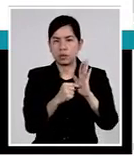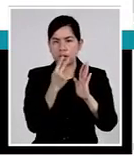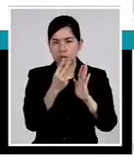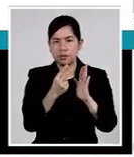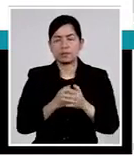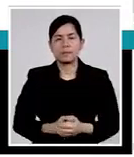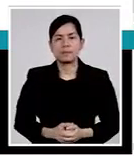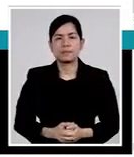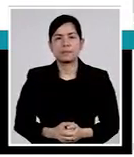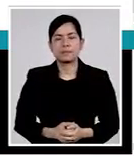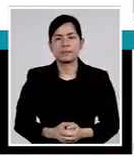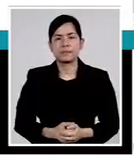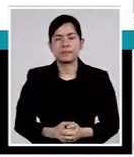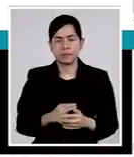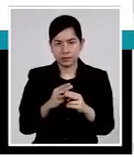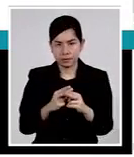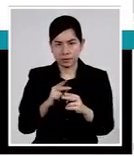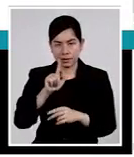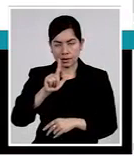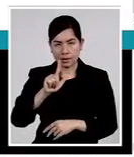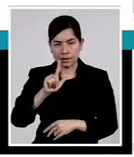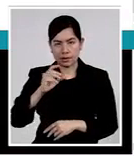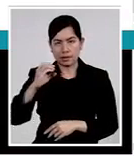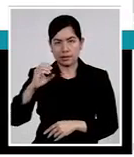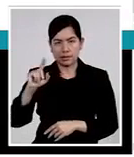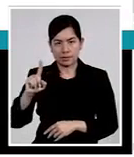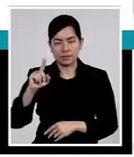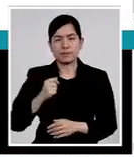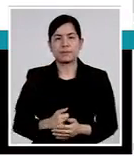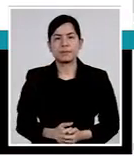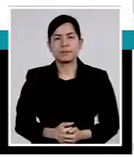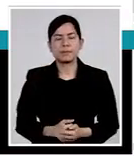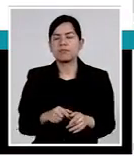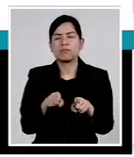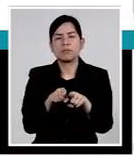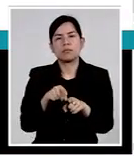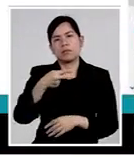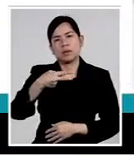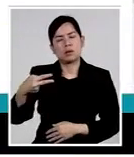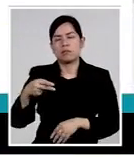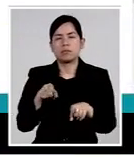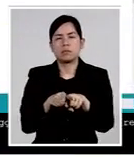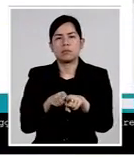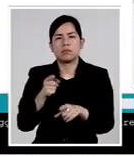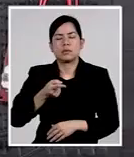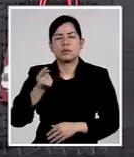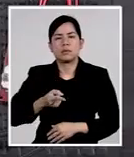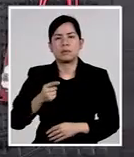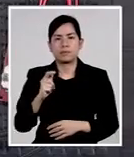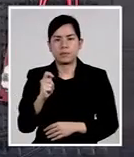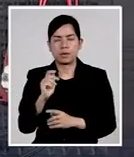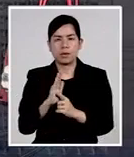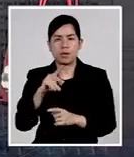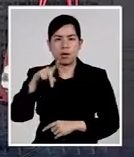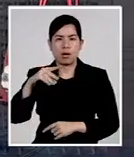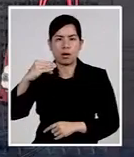ครับแล้วก็ LCD นะครับนะครับ Hello นะครับอัปโหลดใหม่จอแสด